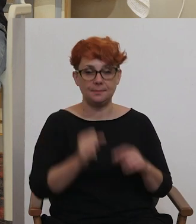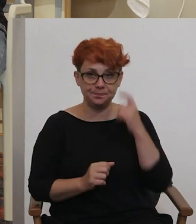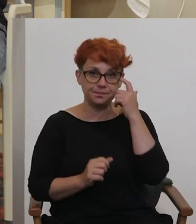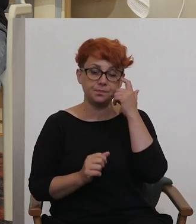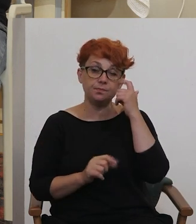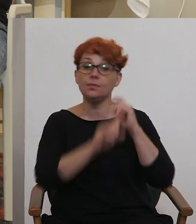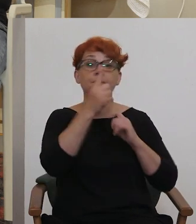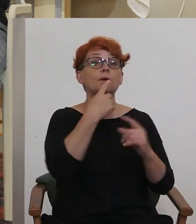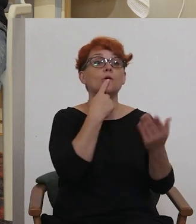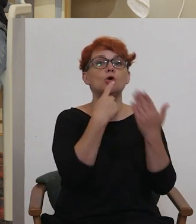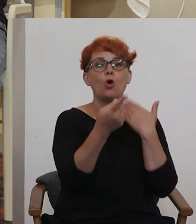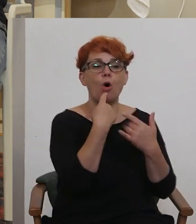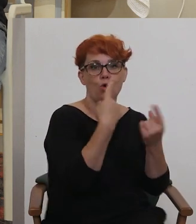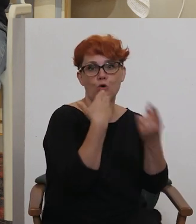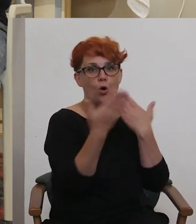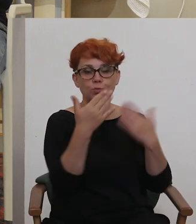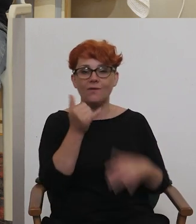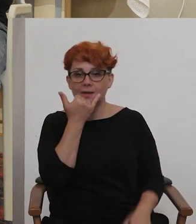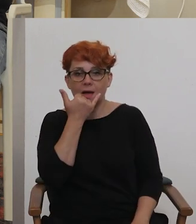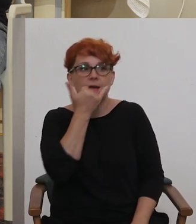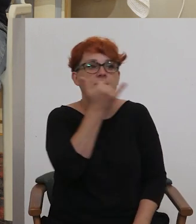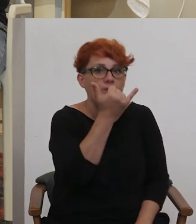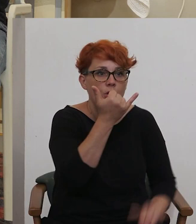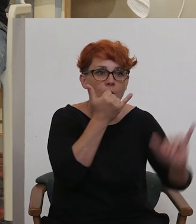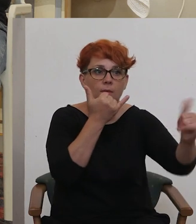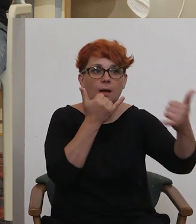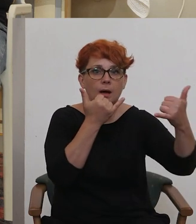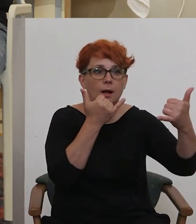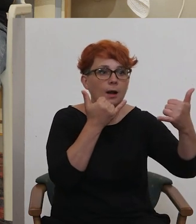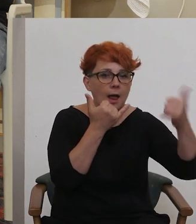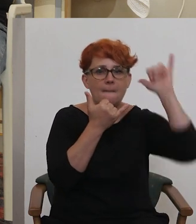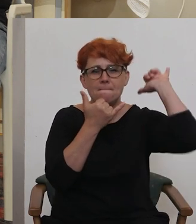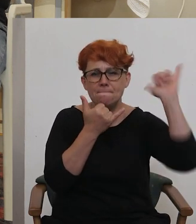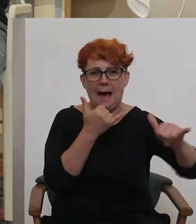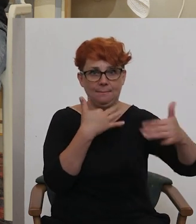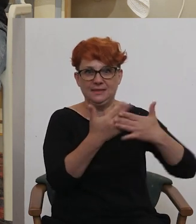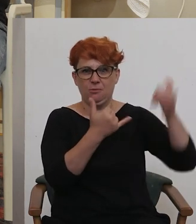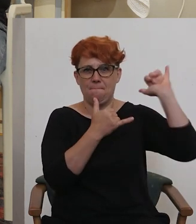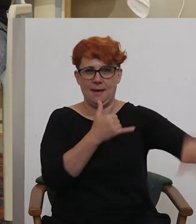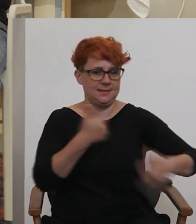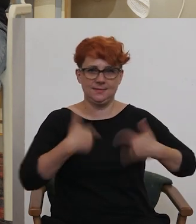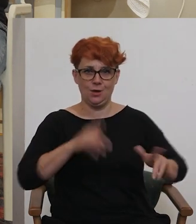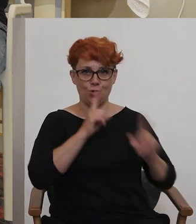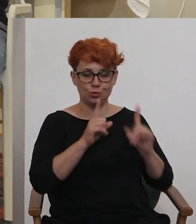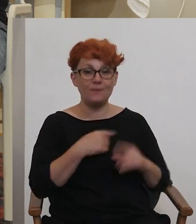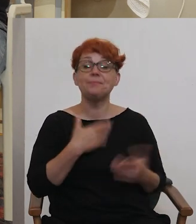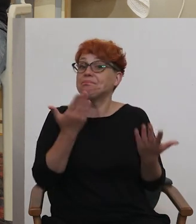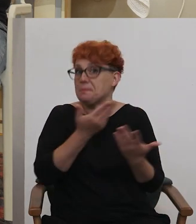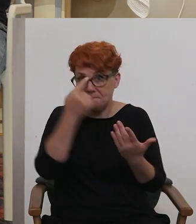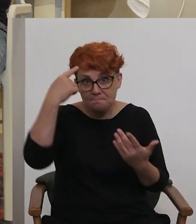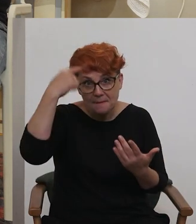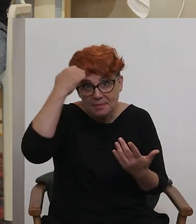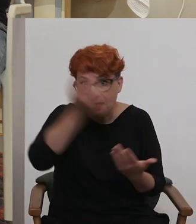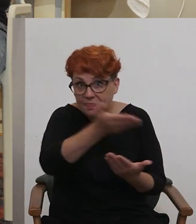pierwsza rozmowa to była w ogóle prawie rzucenie słuchawki. Nie wiem, czy państwo pamiętacie, ale w latach, pod koniec lat